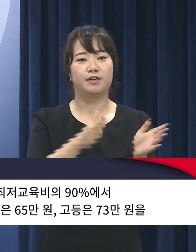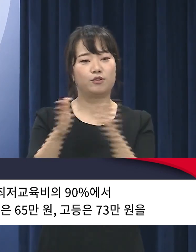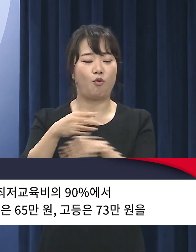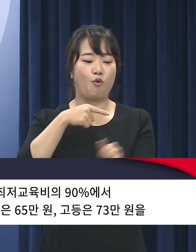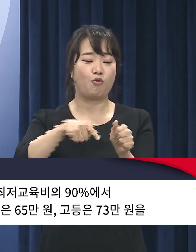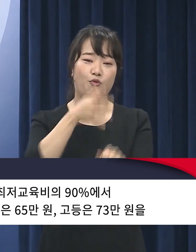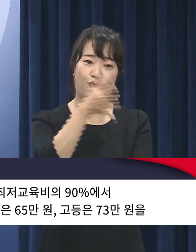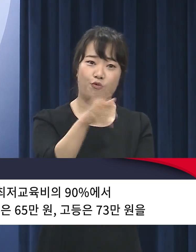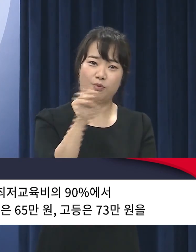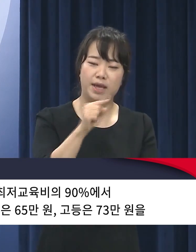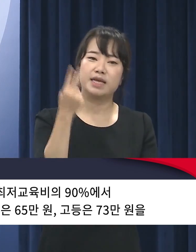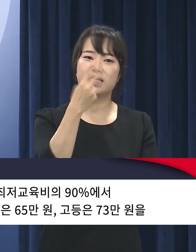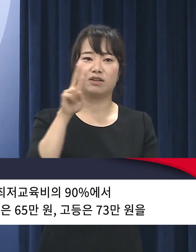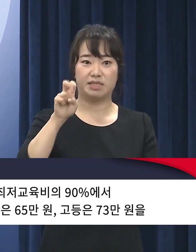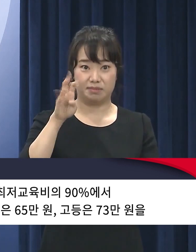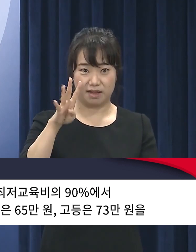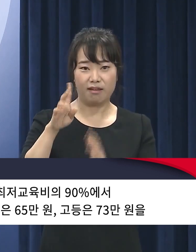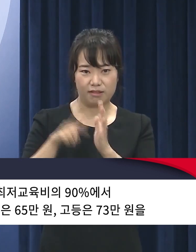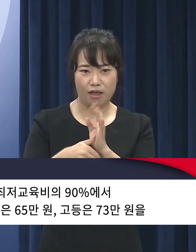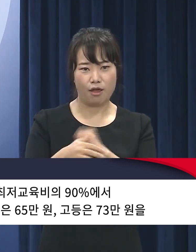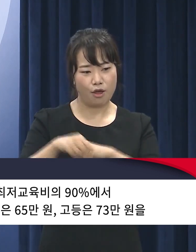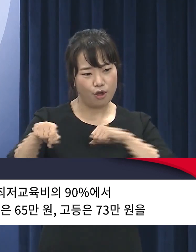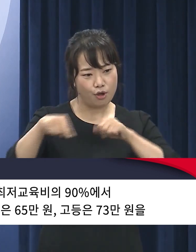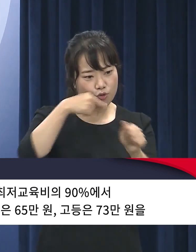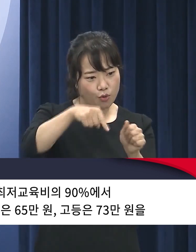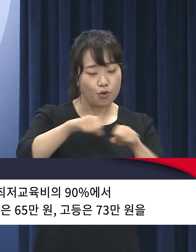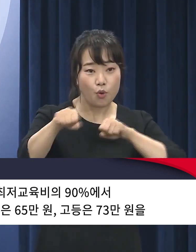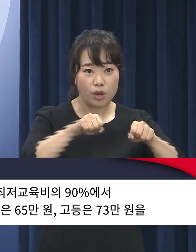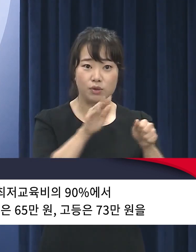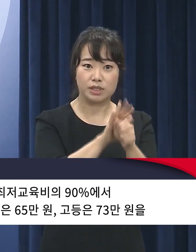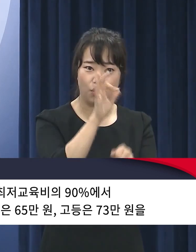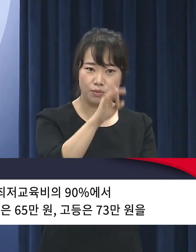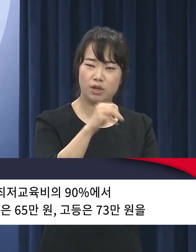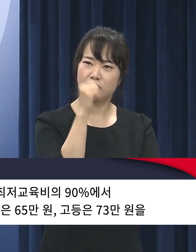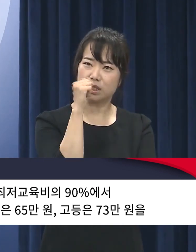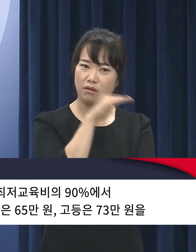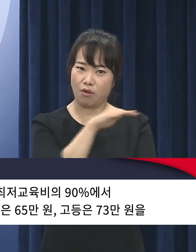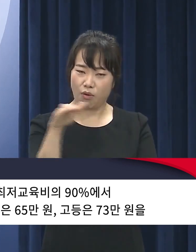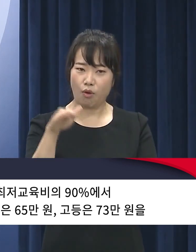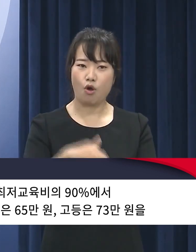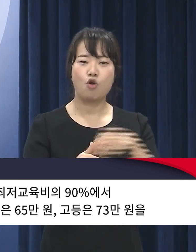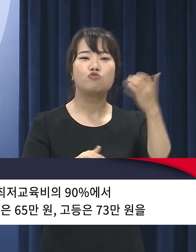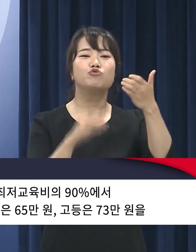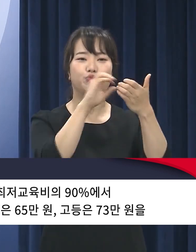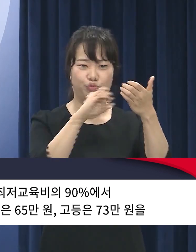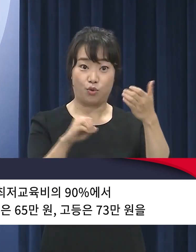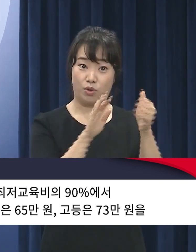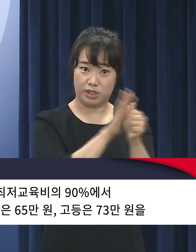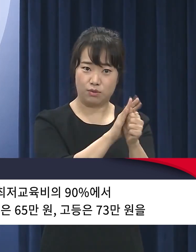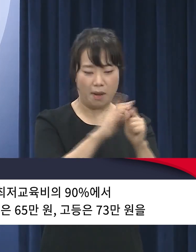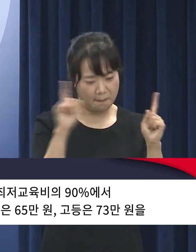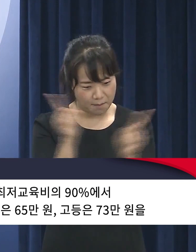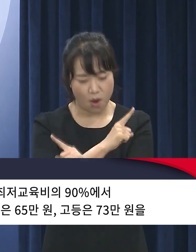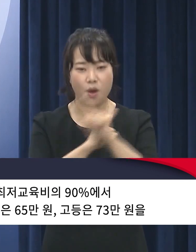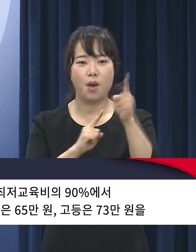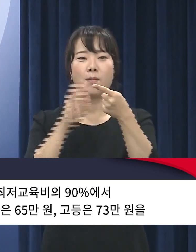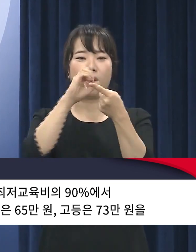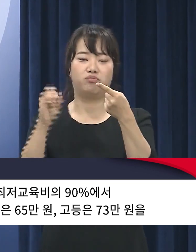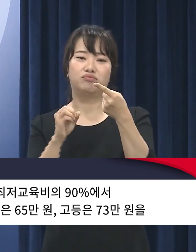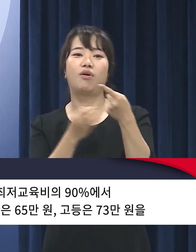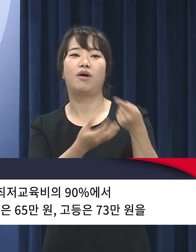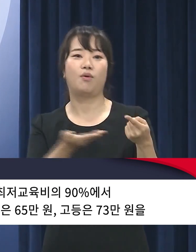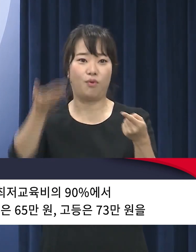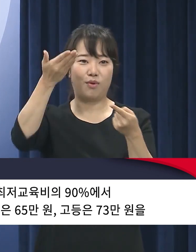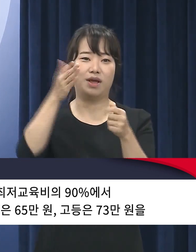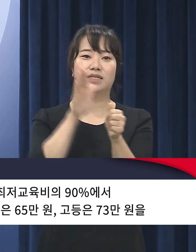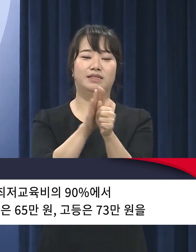교육급여의 경우 2024년도 교육활동 지원비를 현행 최저교육비의 90%에서 100% 수준으로